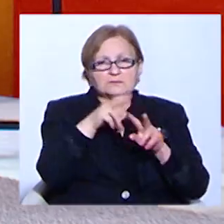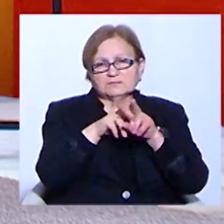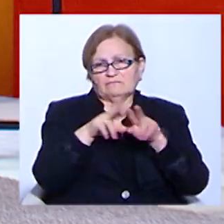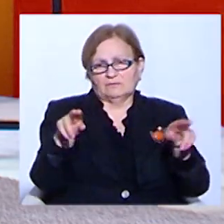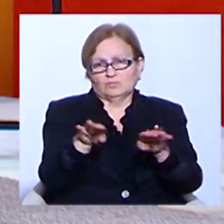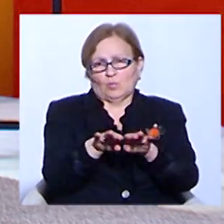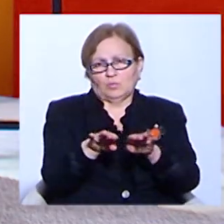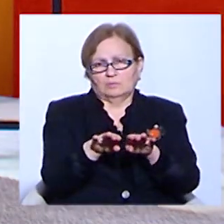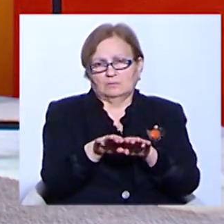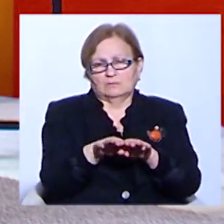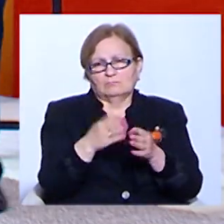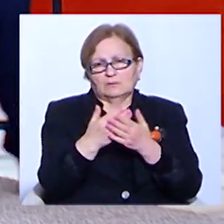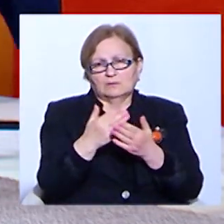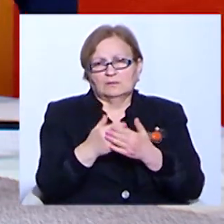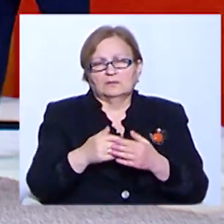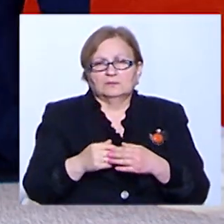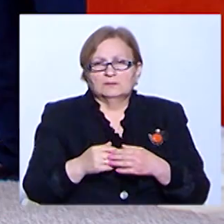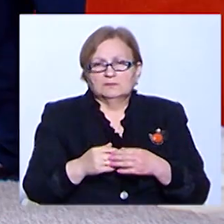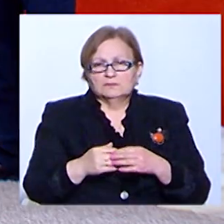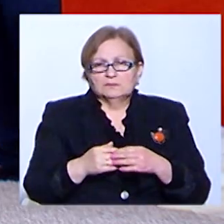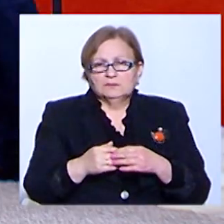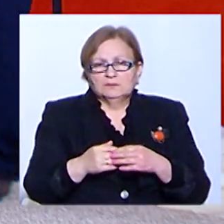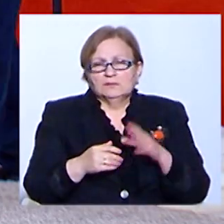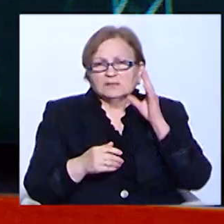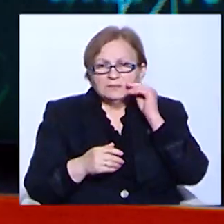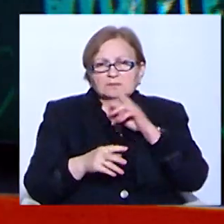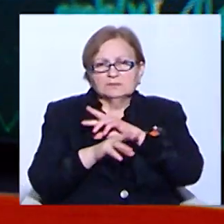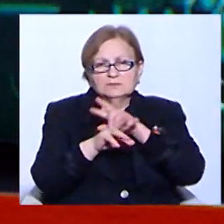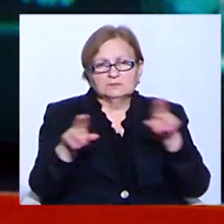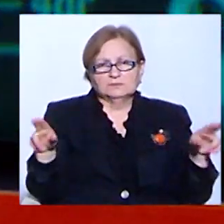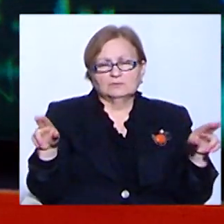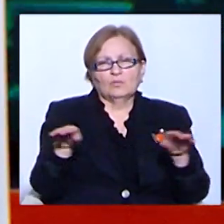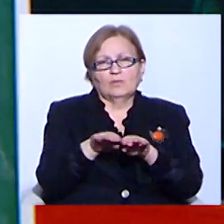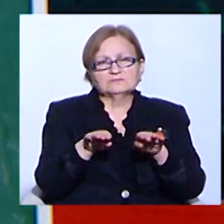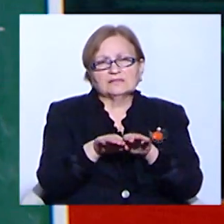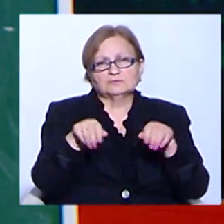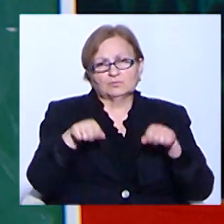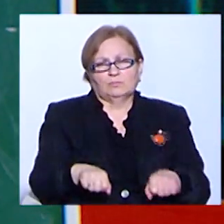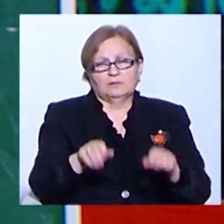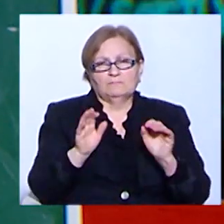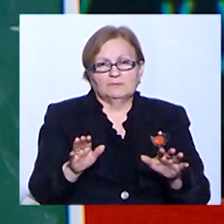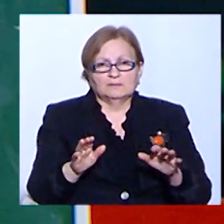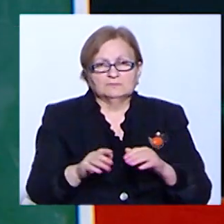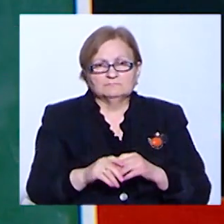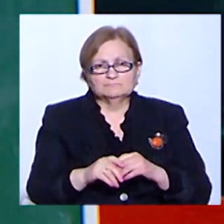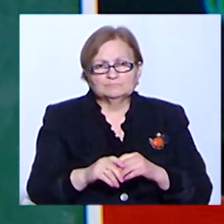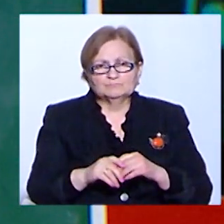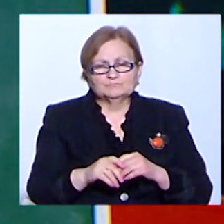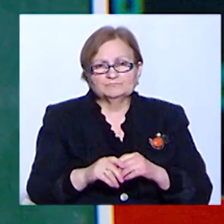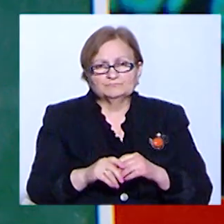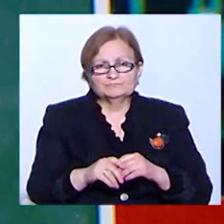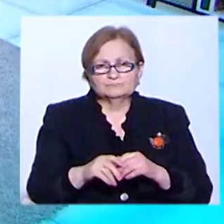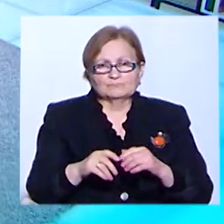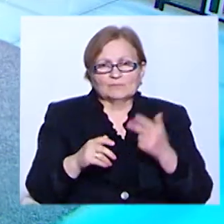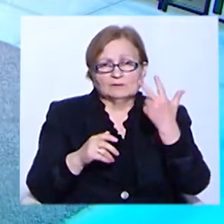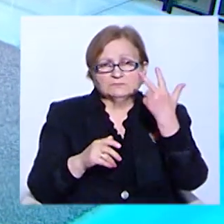ვთქვათ, აი, პირველი კლასის მგზავრი, მეორე კლასის მგზავრი, ხო, რიცხვებში ყველა რიცხვი არის თანასწორ უფლებიანი, ასე ვთქვათ. ამიტომ, მაგალითად,